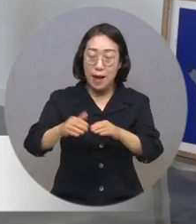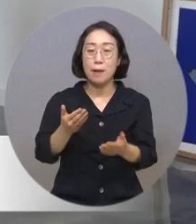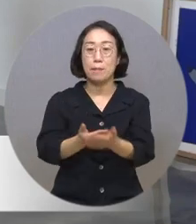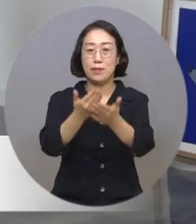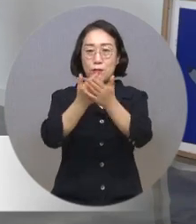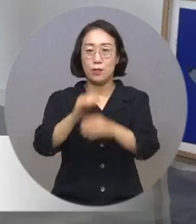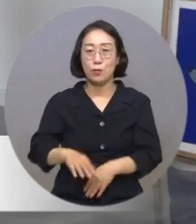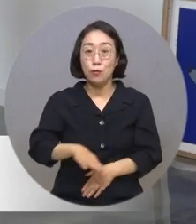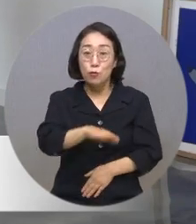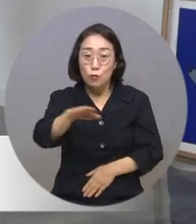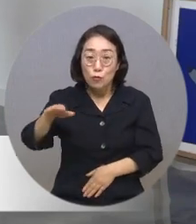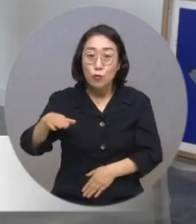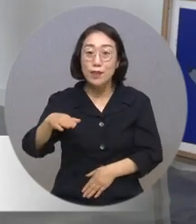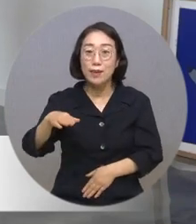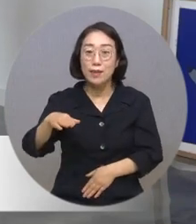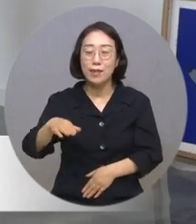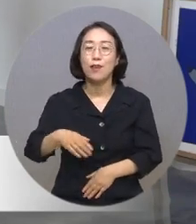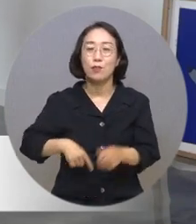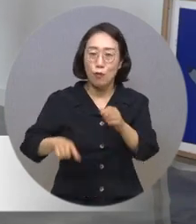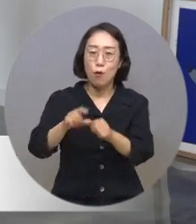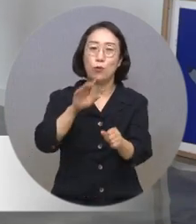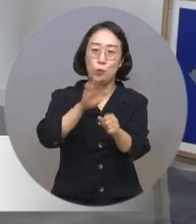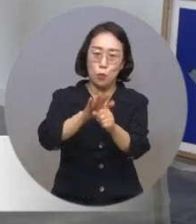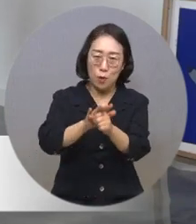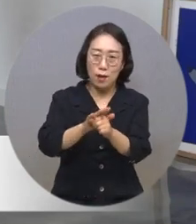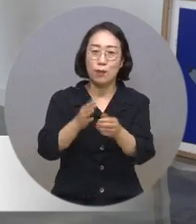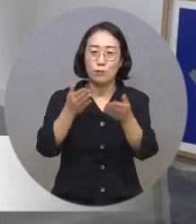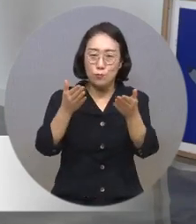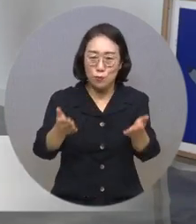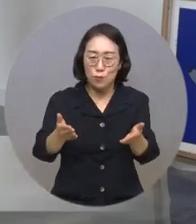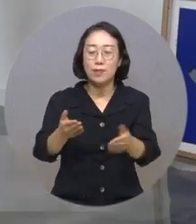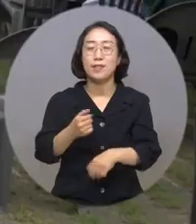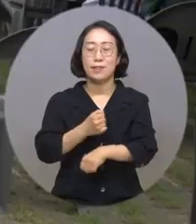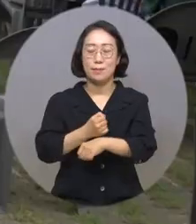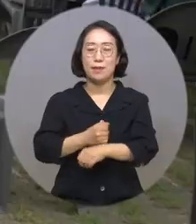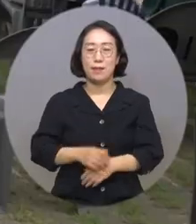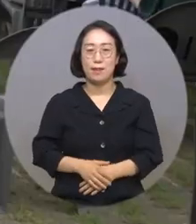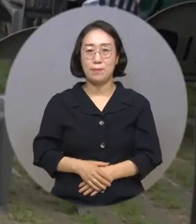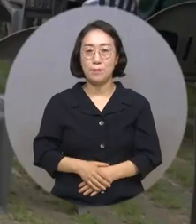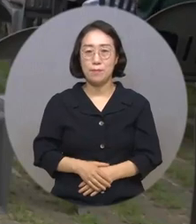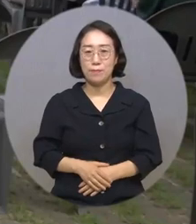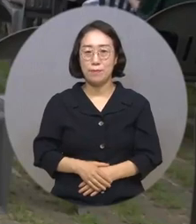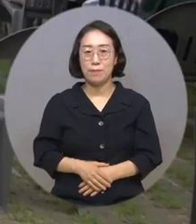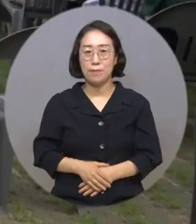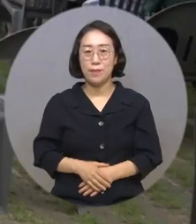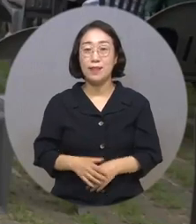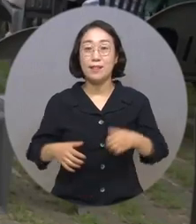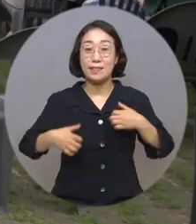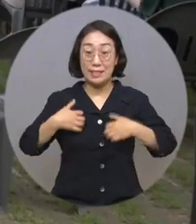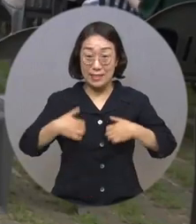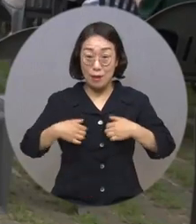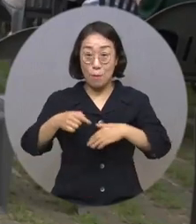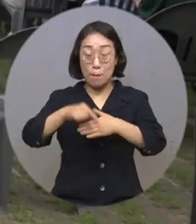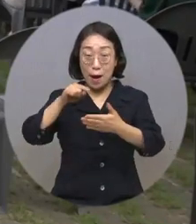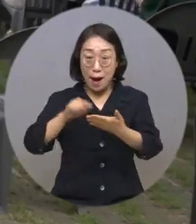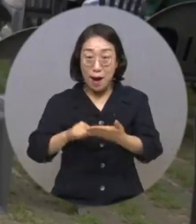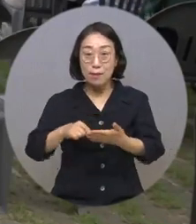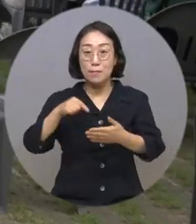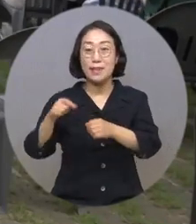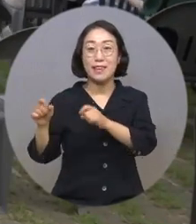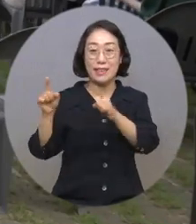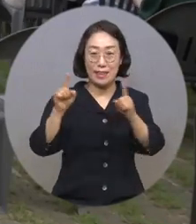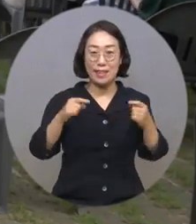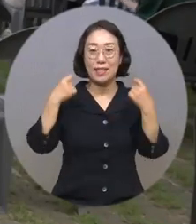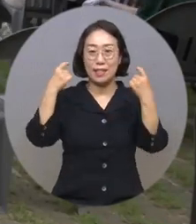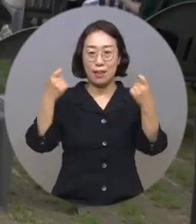경기도의회 차원에서도 적극적으로 검토해서 지원이 될 수 있도록 하도록 하겠습니다. 즐거움으로 나누는 한마음 힐링